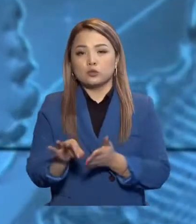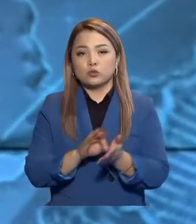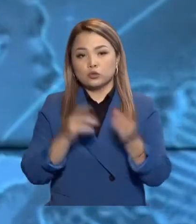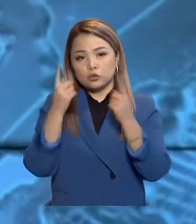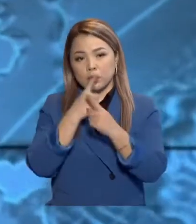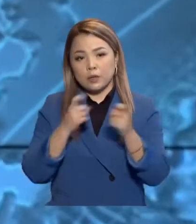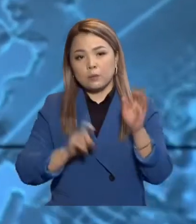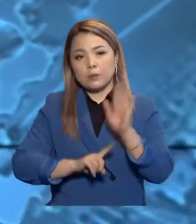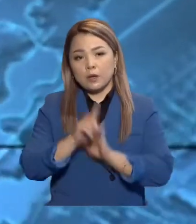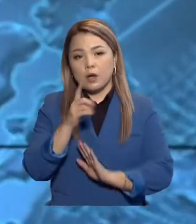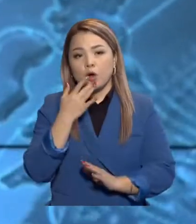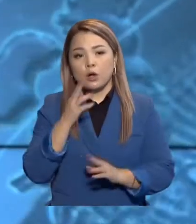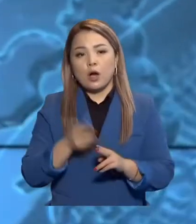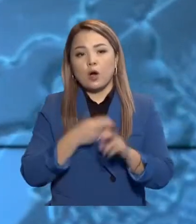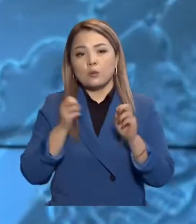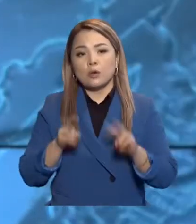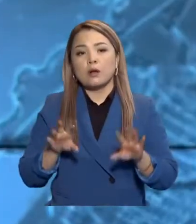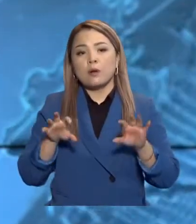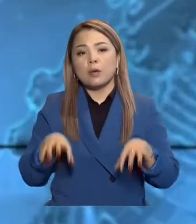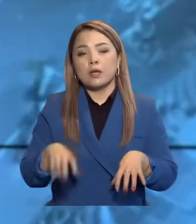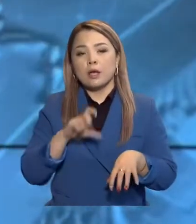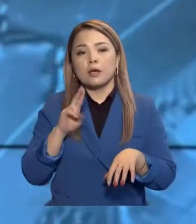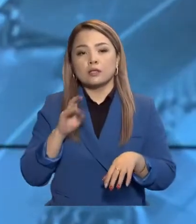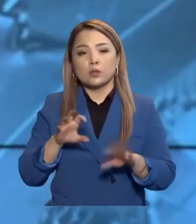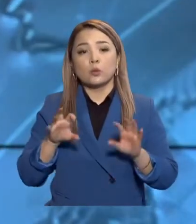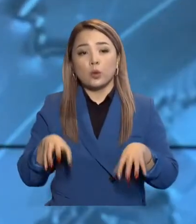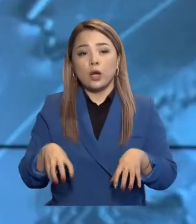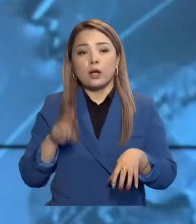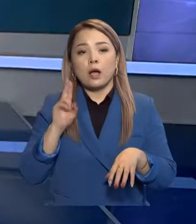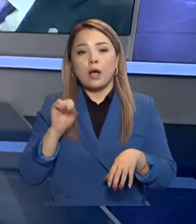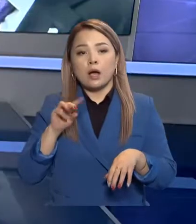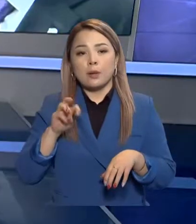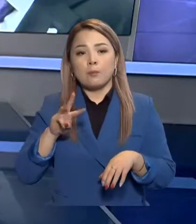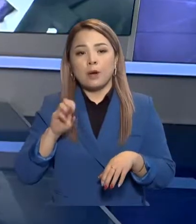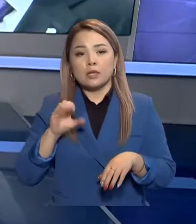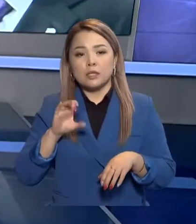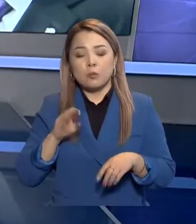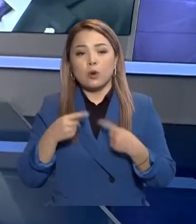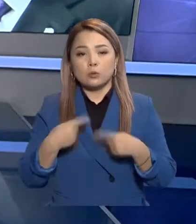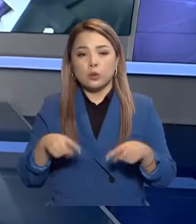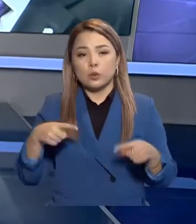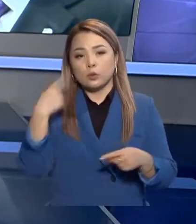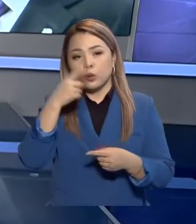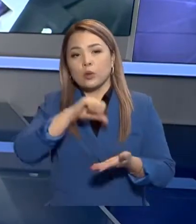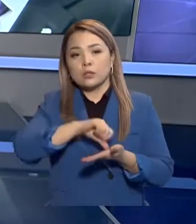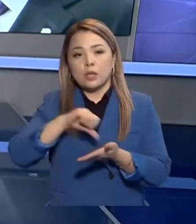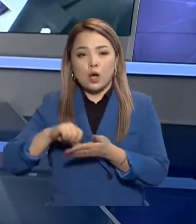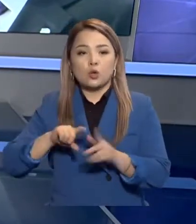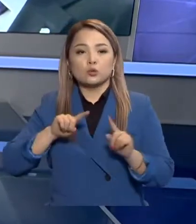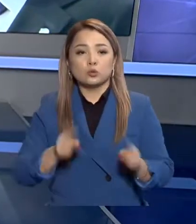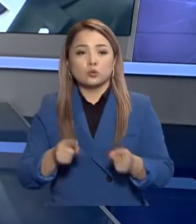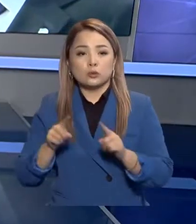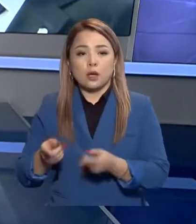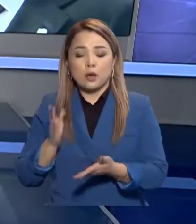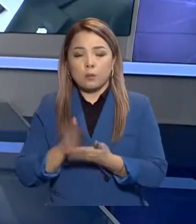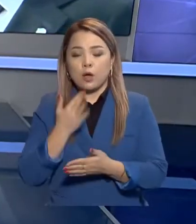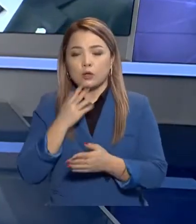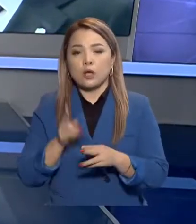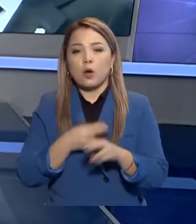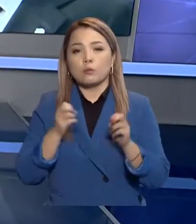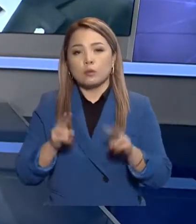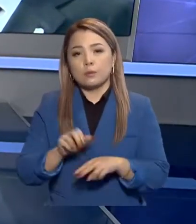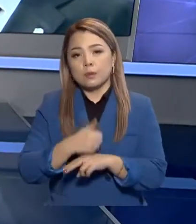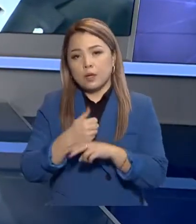Шоу ақпаратпен бастаймыз. Ұлттық қауіпсіздік комитетінің экс-төрағасы Кәрім Мәсімов және басқа да тұлғалар ұсталды. Бұл туралы Ұлттық қауіпсіздік